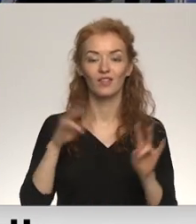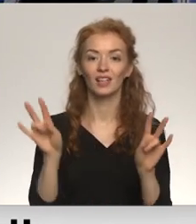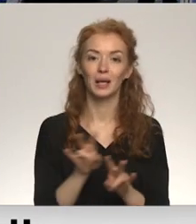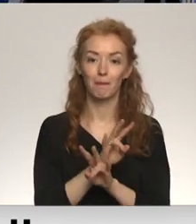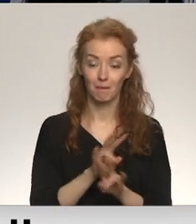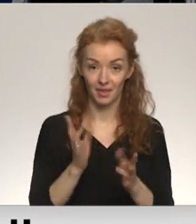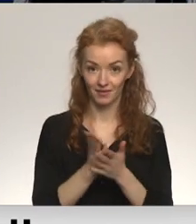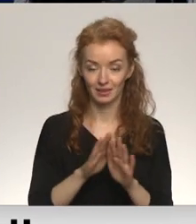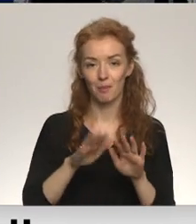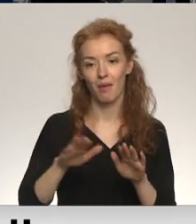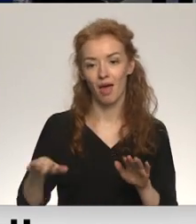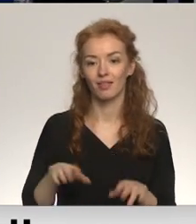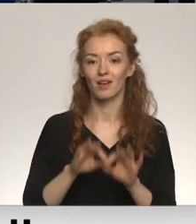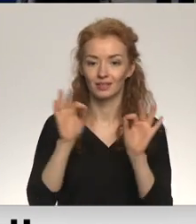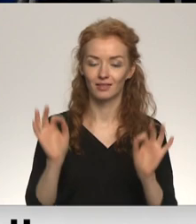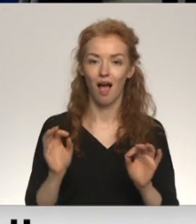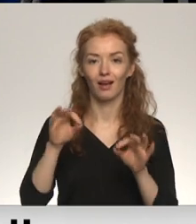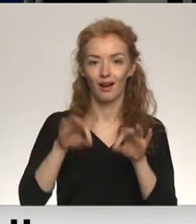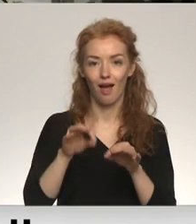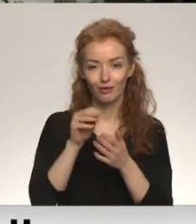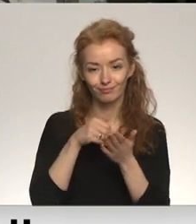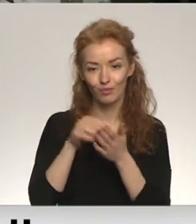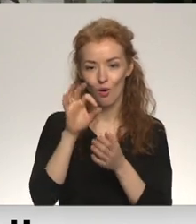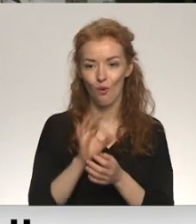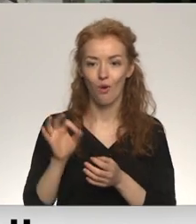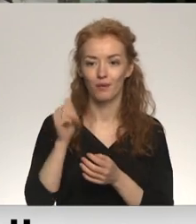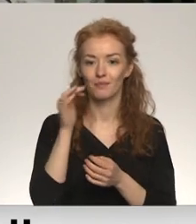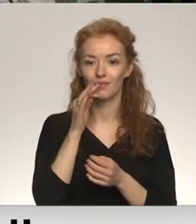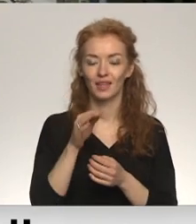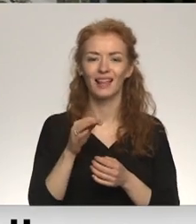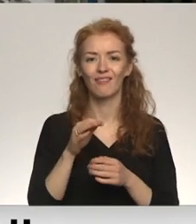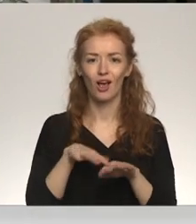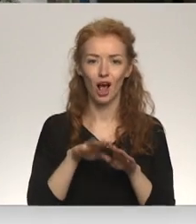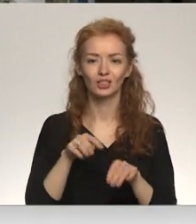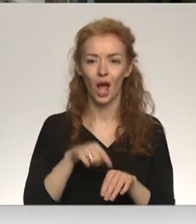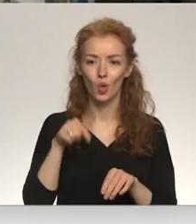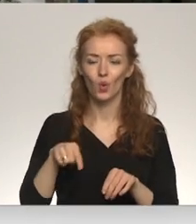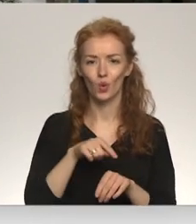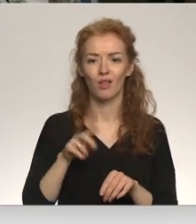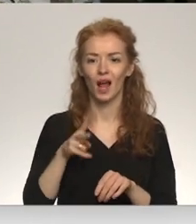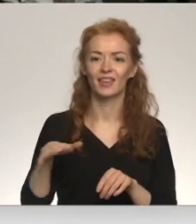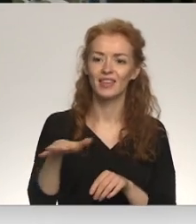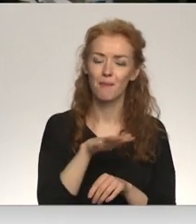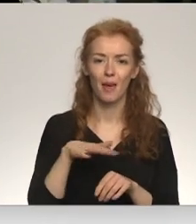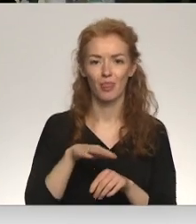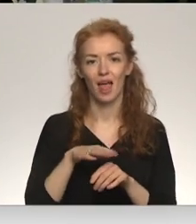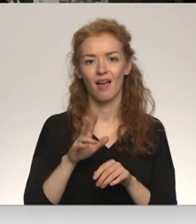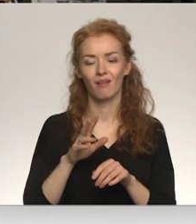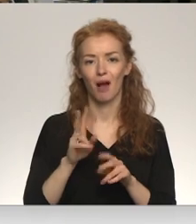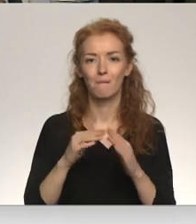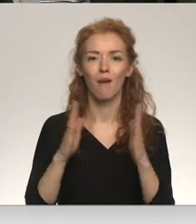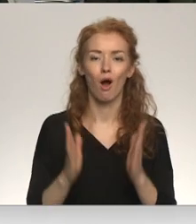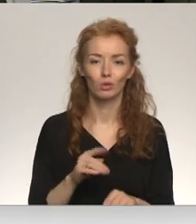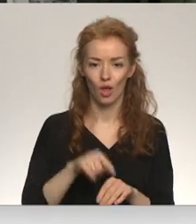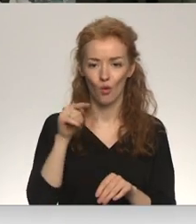bērni varēja ķerties klāt olu krāsošanai. Tad ģimenīska atmosfēra šeit ir mājīga, kas, man liekas, bērniem ir ļoti, ļoti svarīga, lai